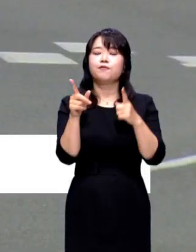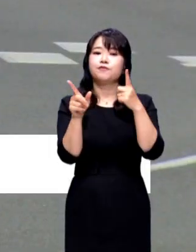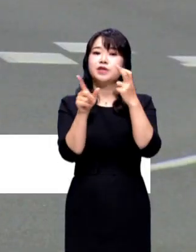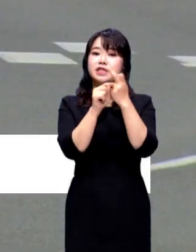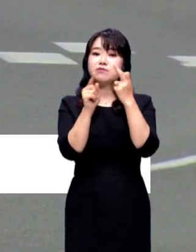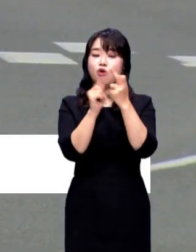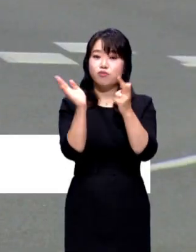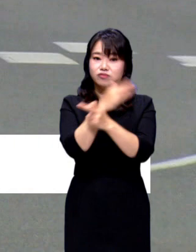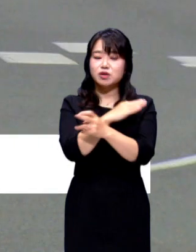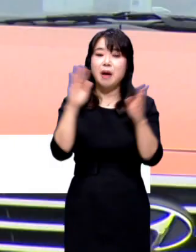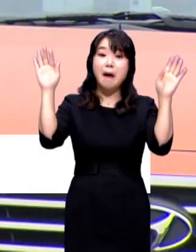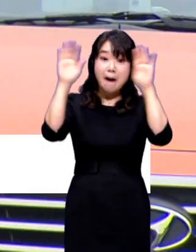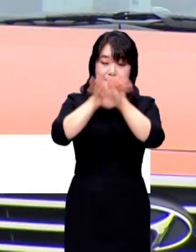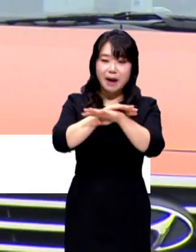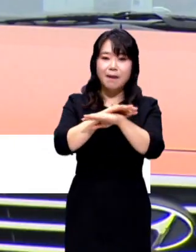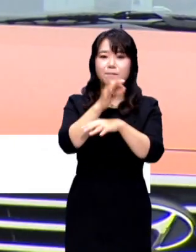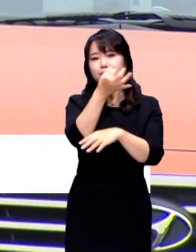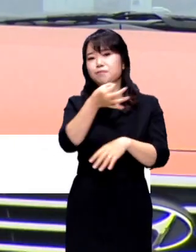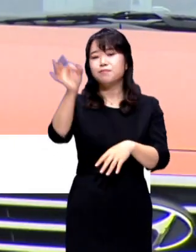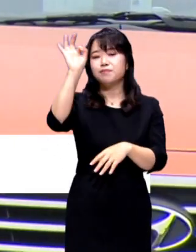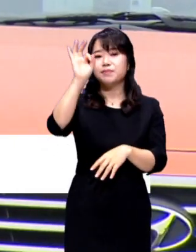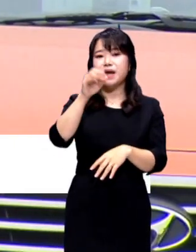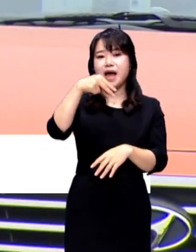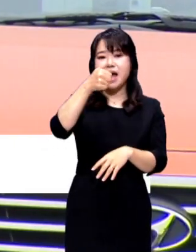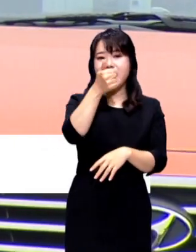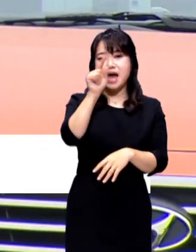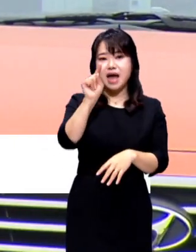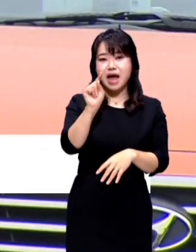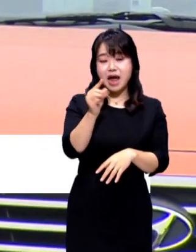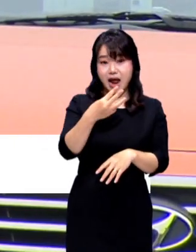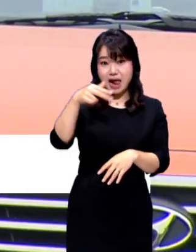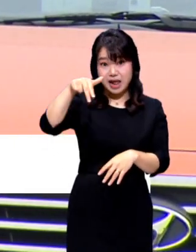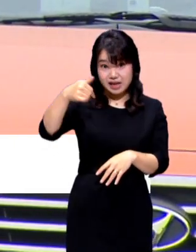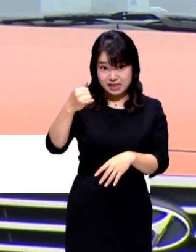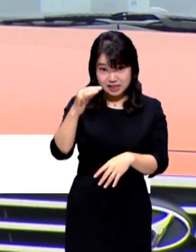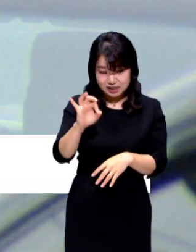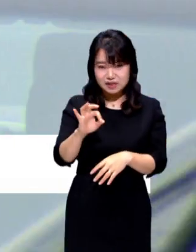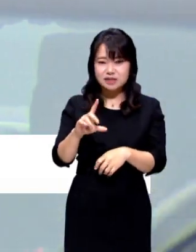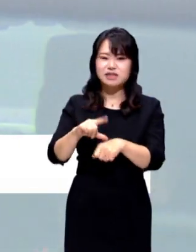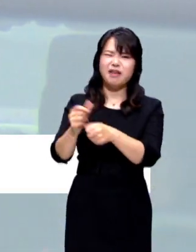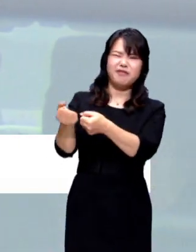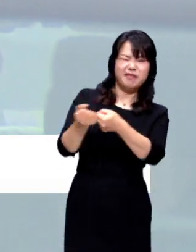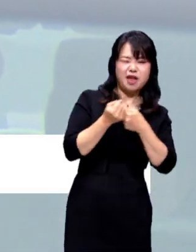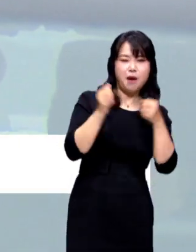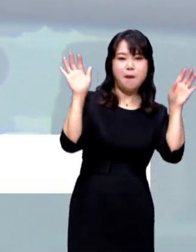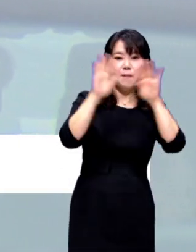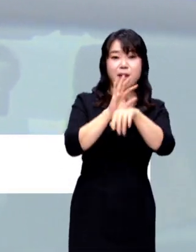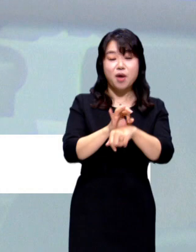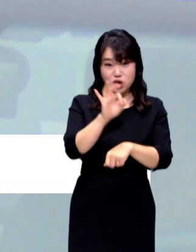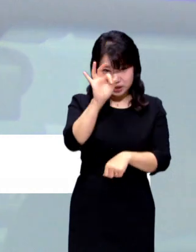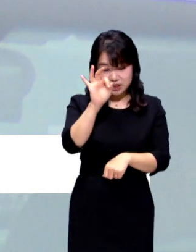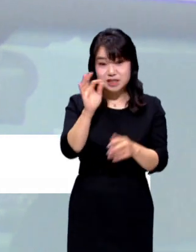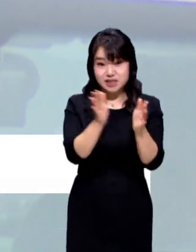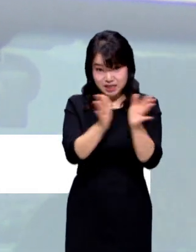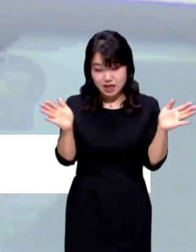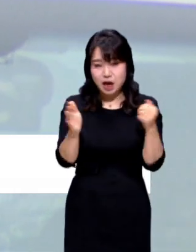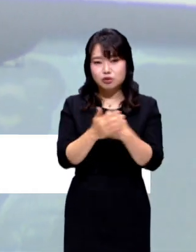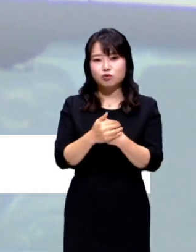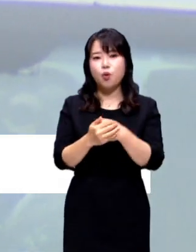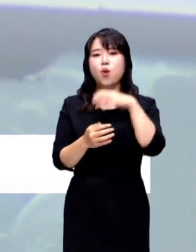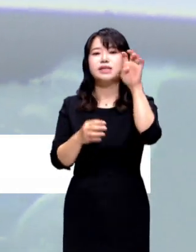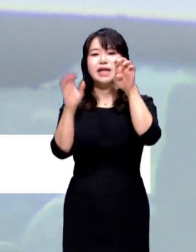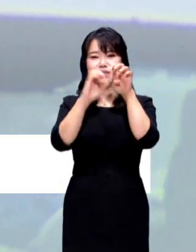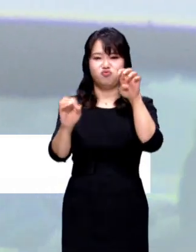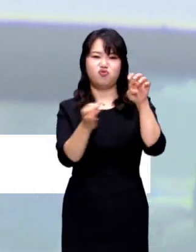심야 할증을 조정합니다. 적용 시간을 밤 10시부터로 2시간 앞당기고 할증률도 최대 40%까지로